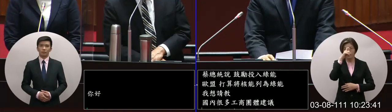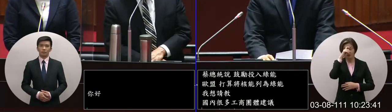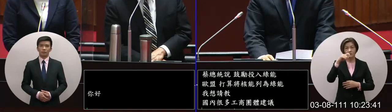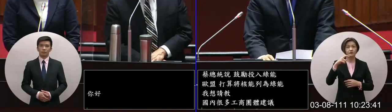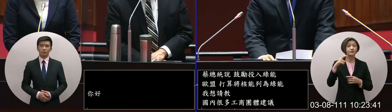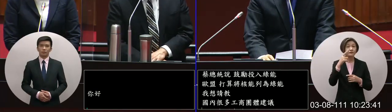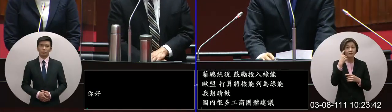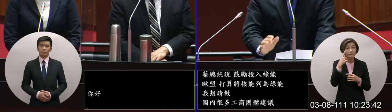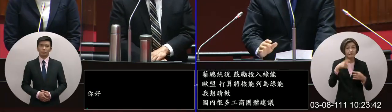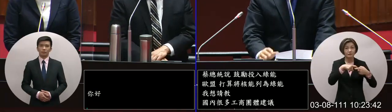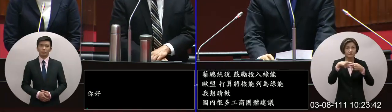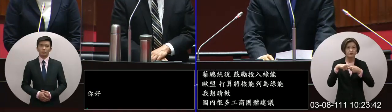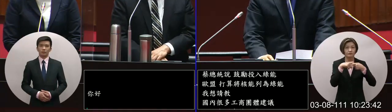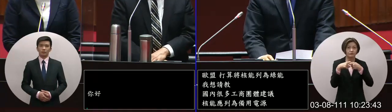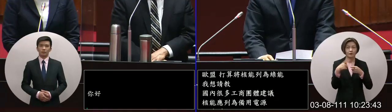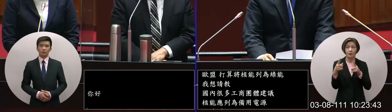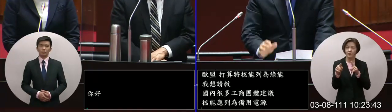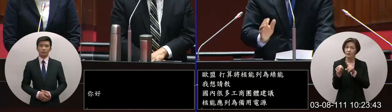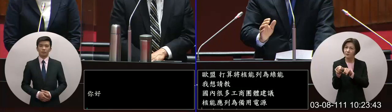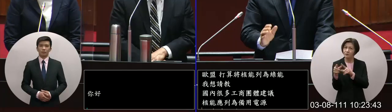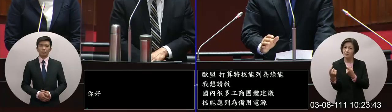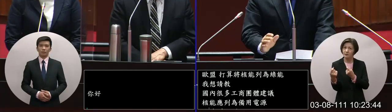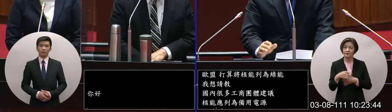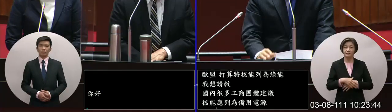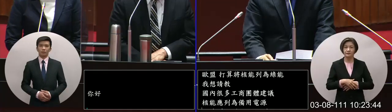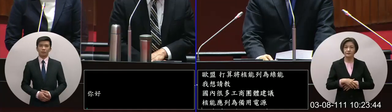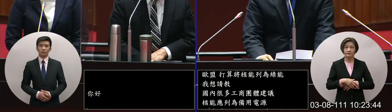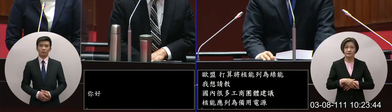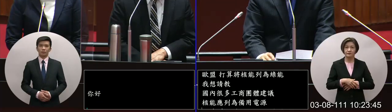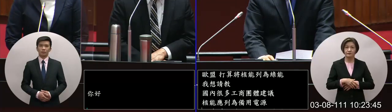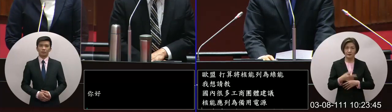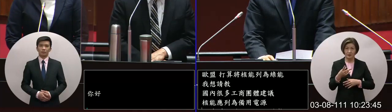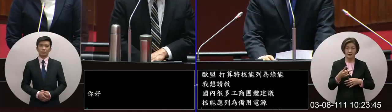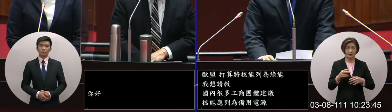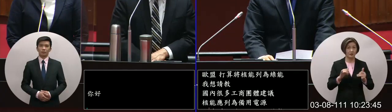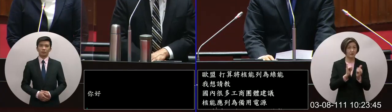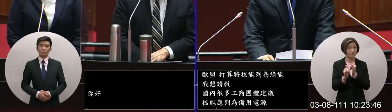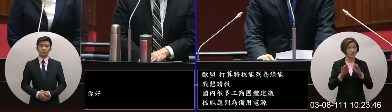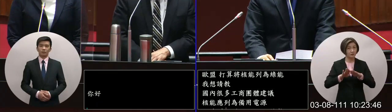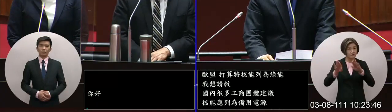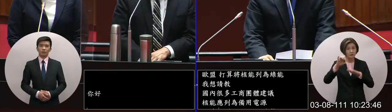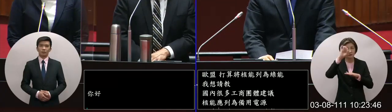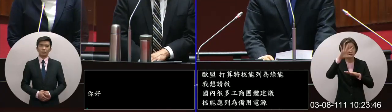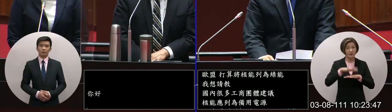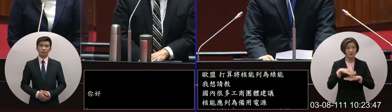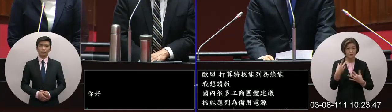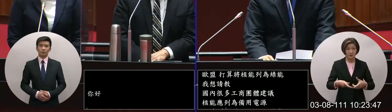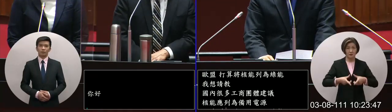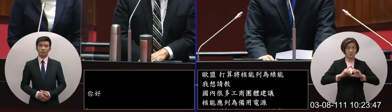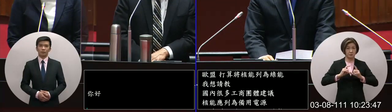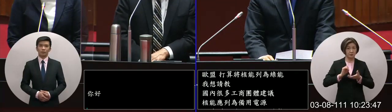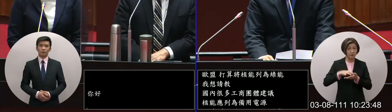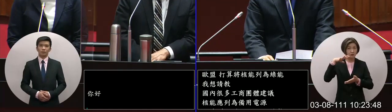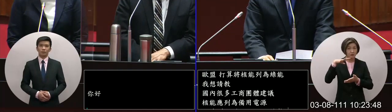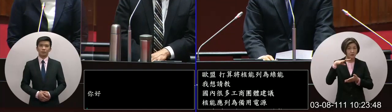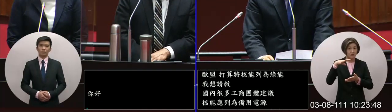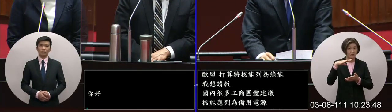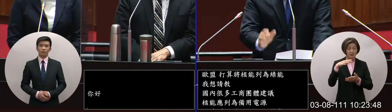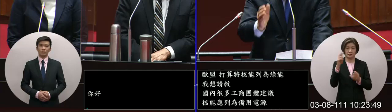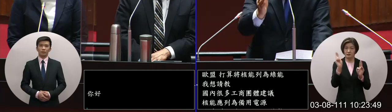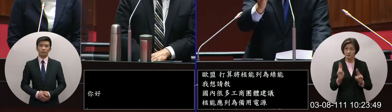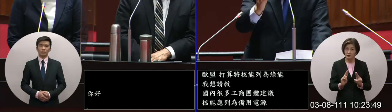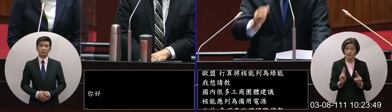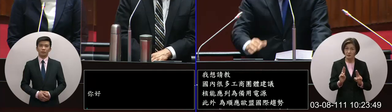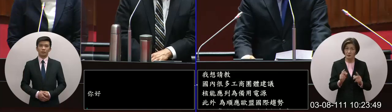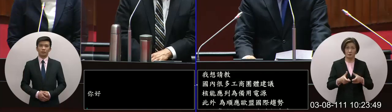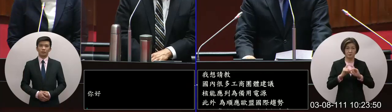际的趋势，民进党政府会不会考虑重新发展核能作为备用电能？哦，苏